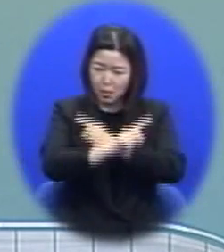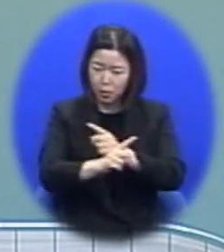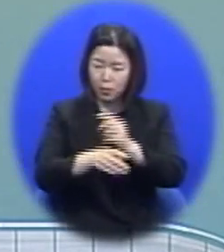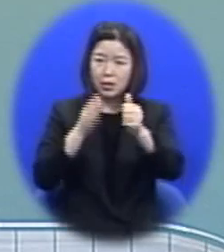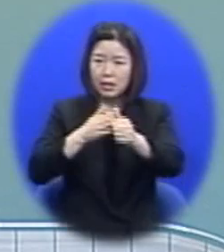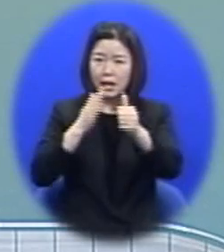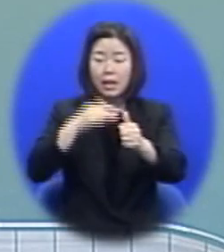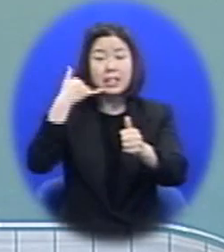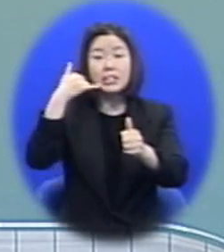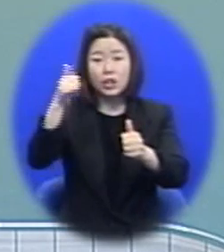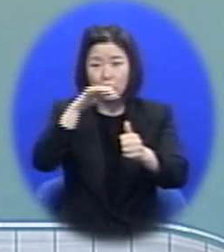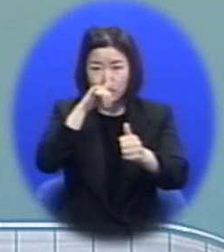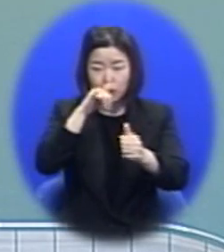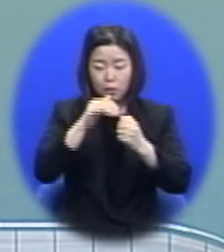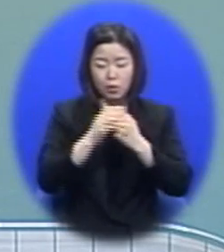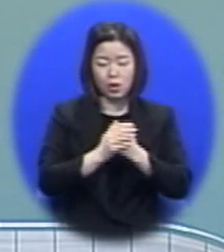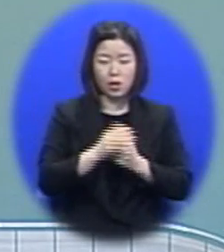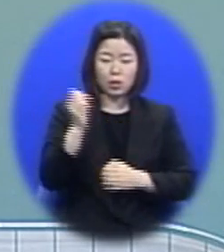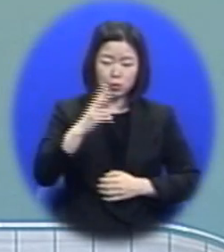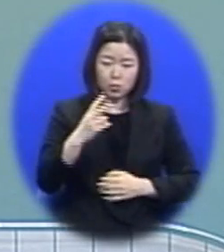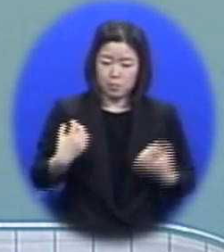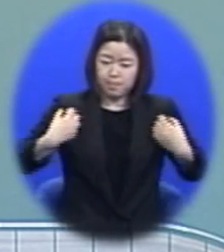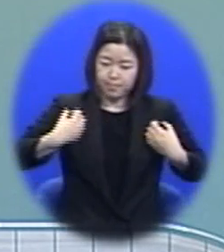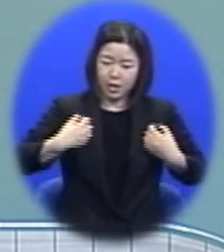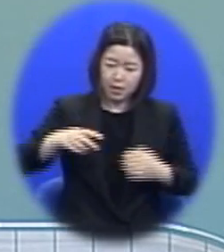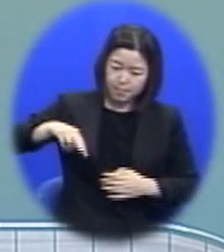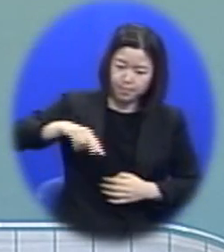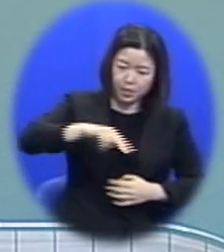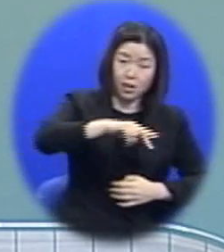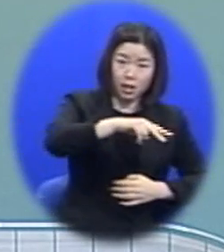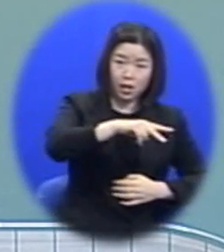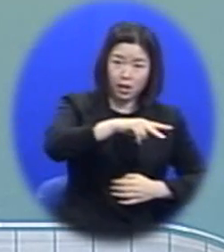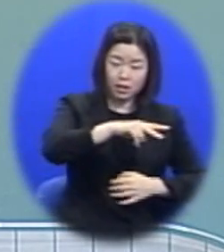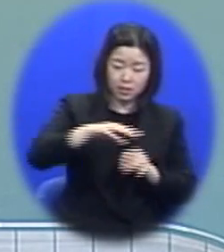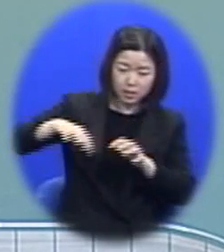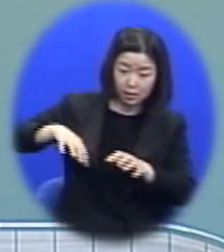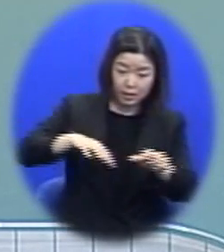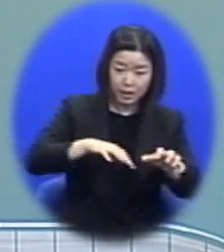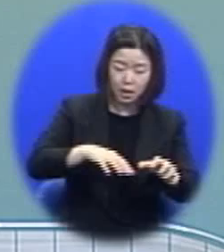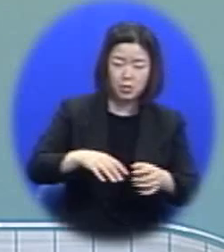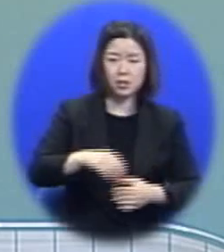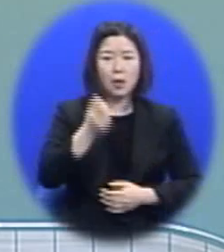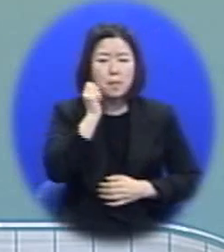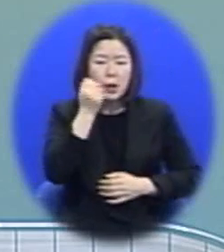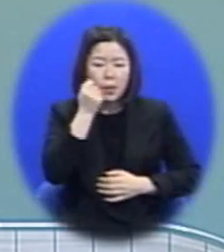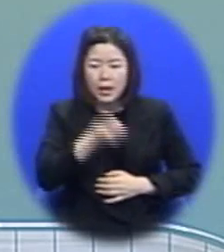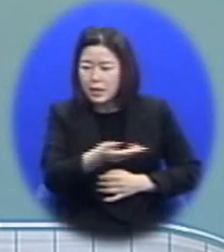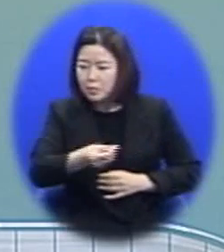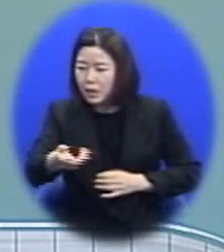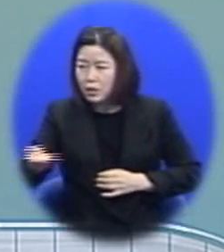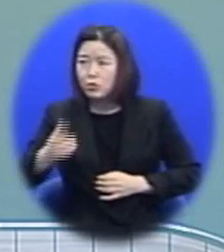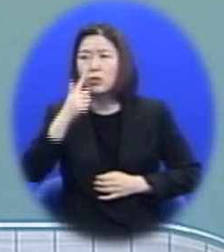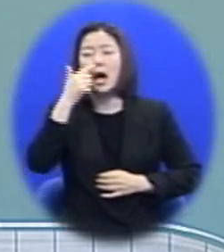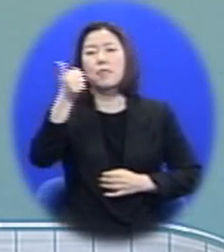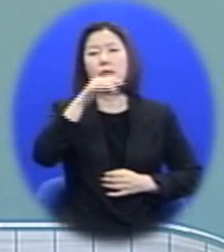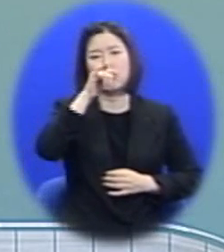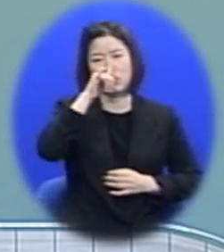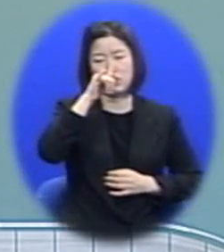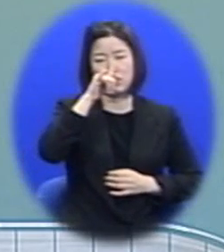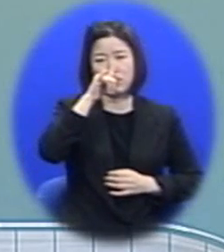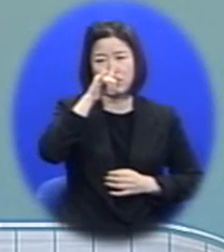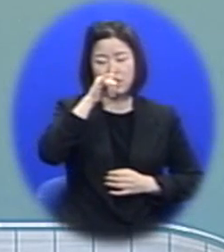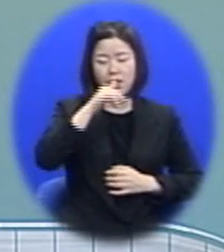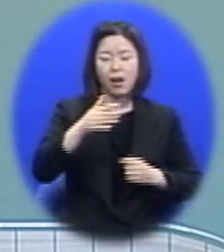행군 따라다니면서 간식 주는 아버지도 있답니다 그래서 군대가 국방 유치원이 됐다는